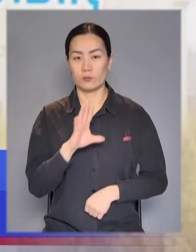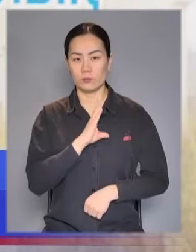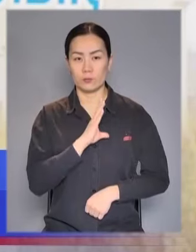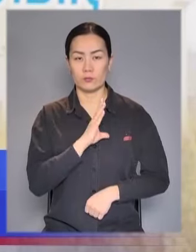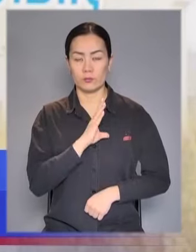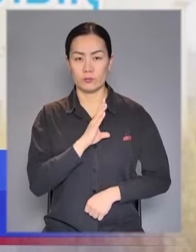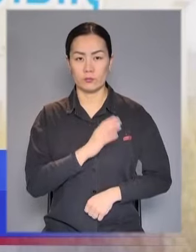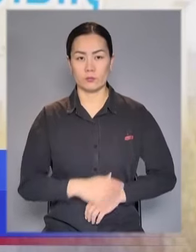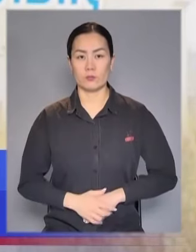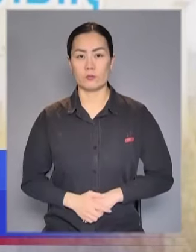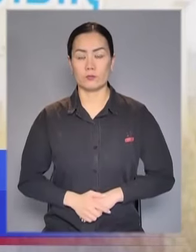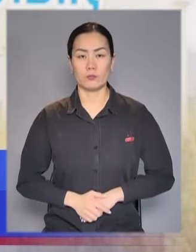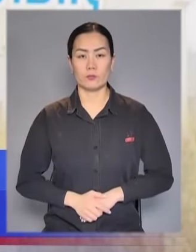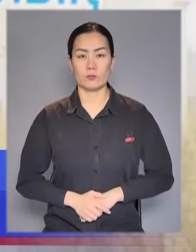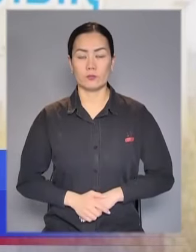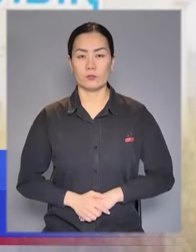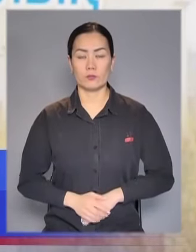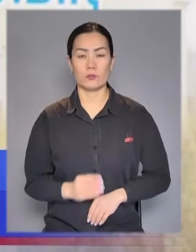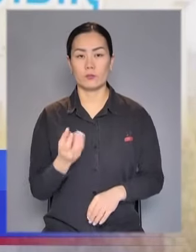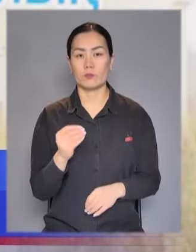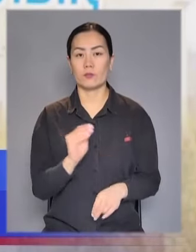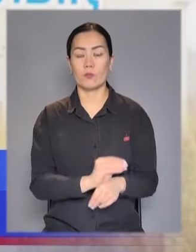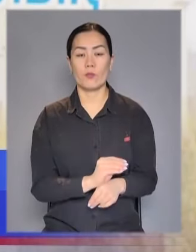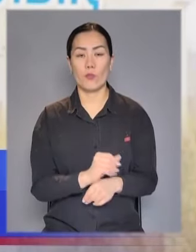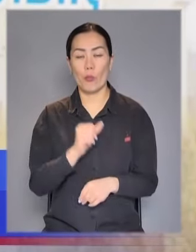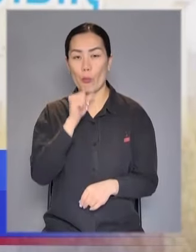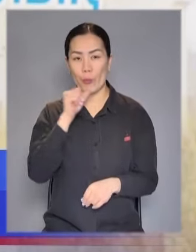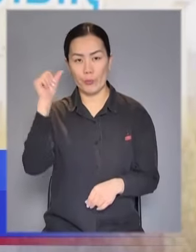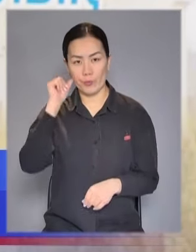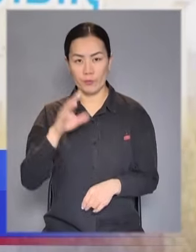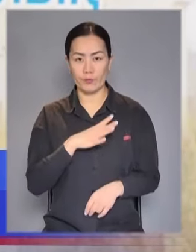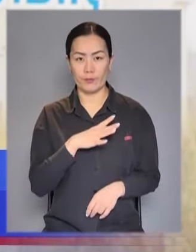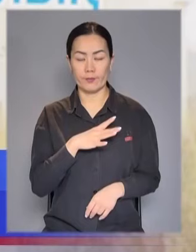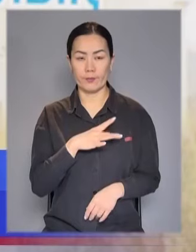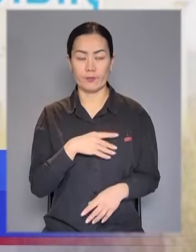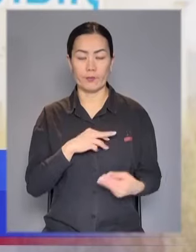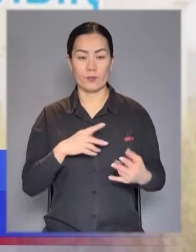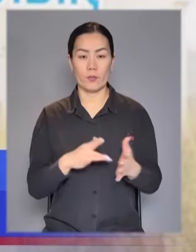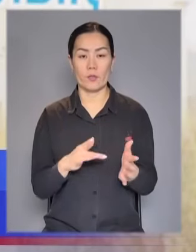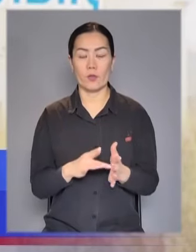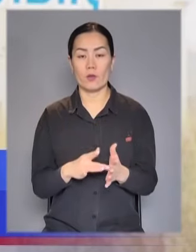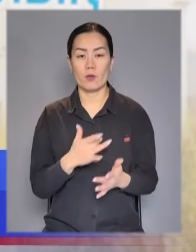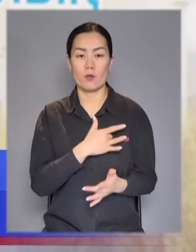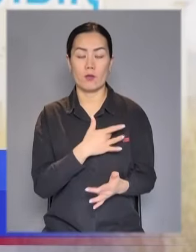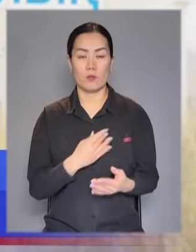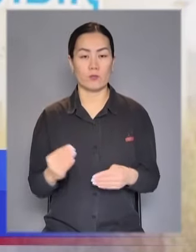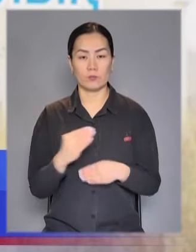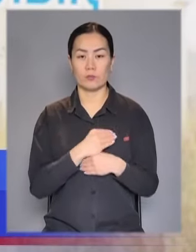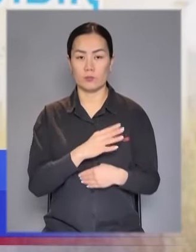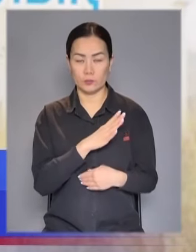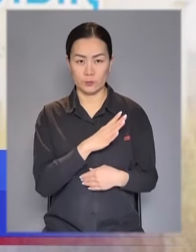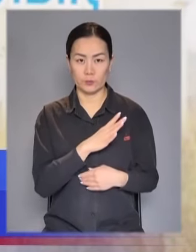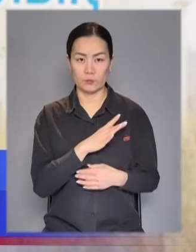синхронизирующие устройства CRTD. Кроме этого, за прошлый год мы провели имплантацию стентграфтов, операции